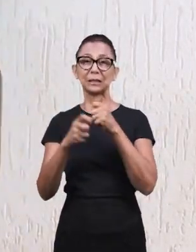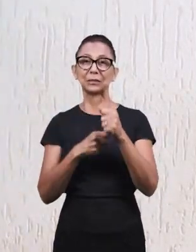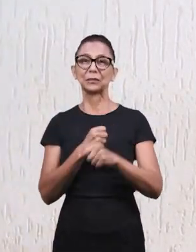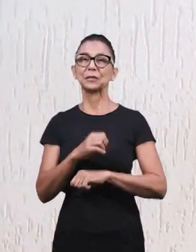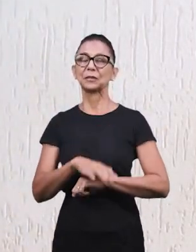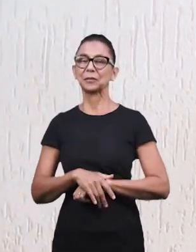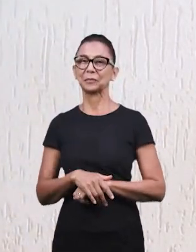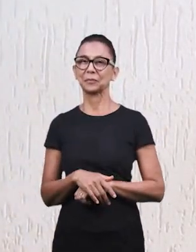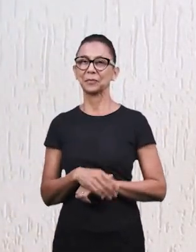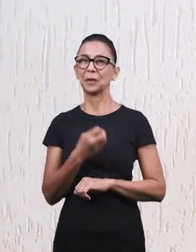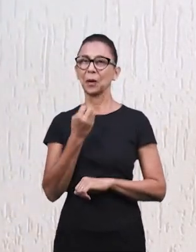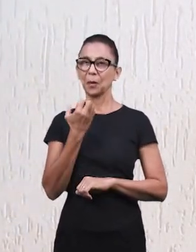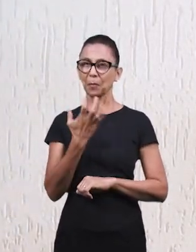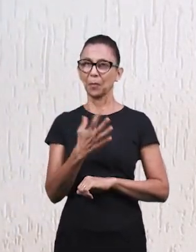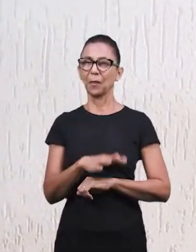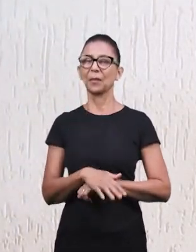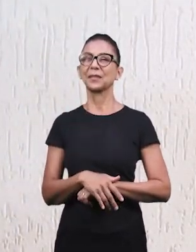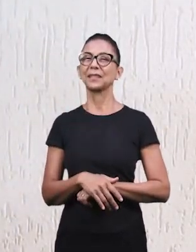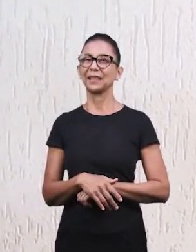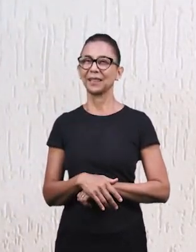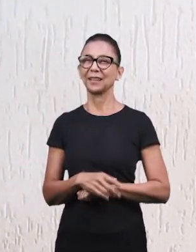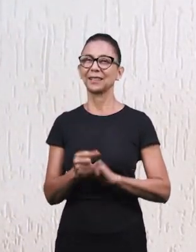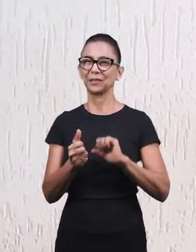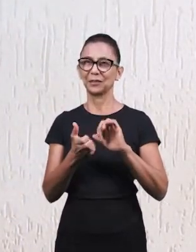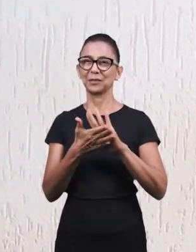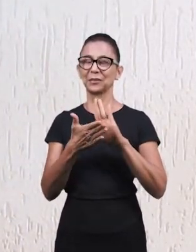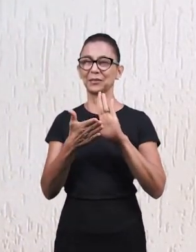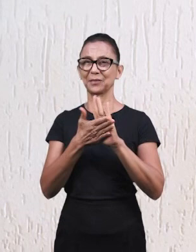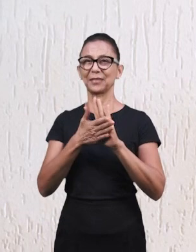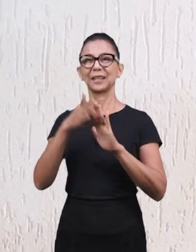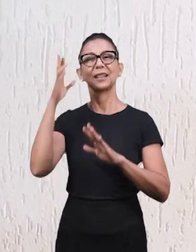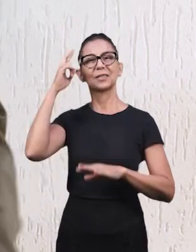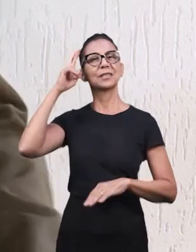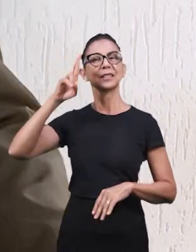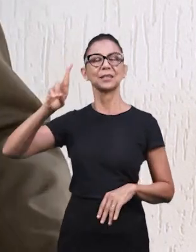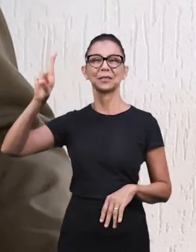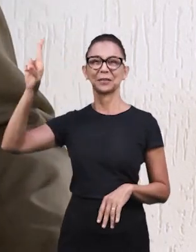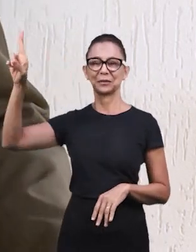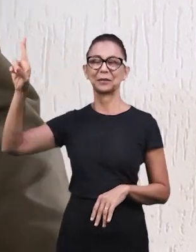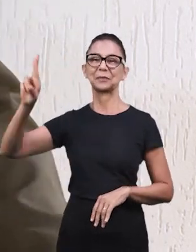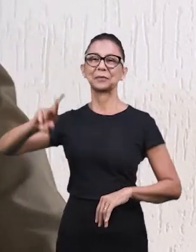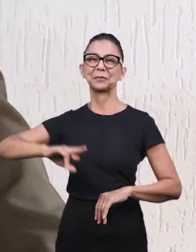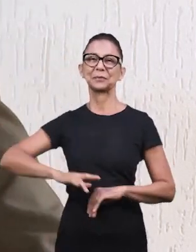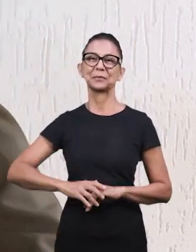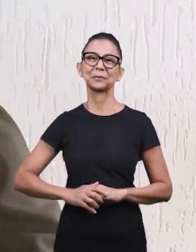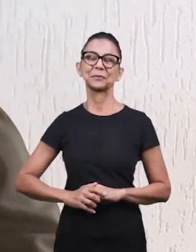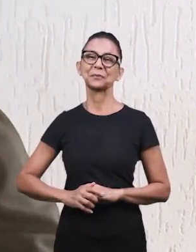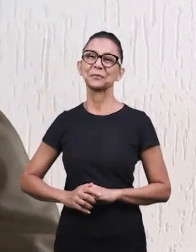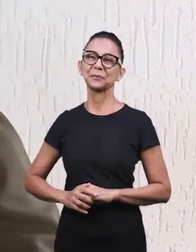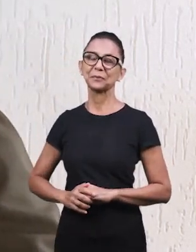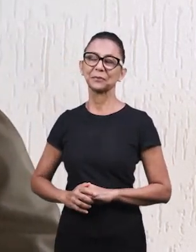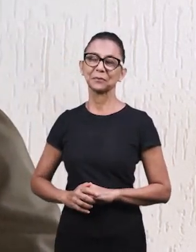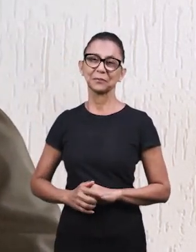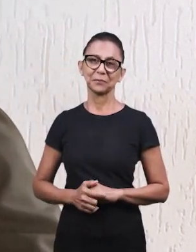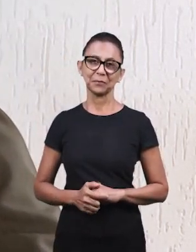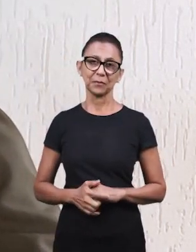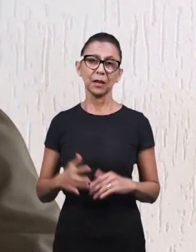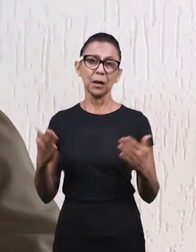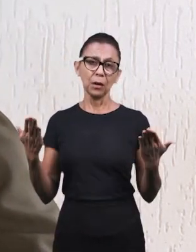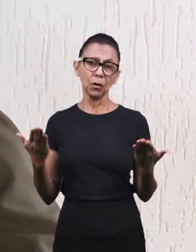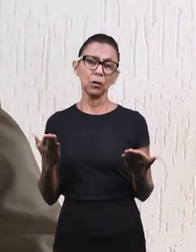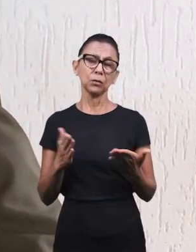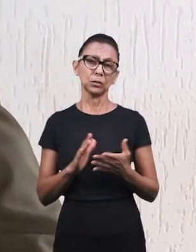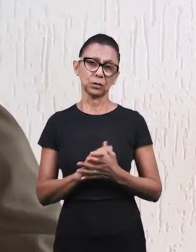Слава Господу! Аллилуйя! Так чудесно нам в присутствии Божьем воспевать псалмы,